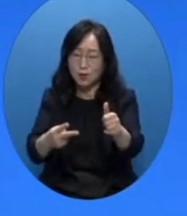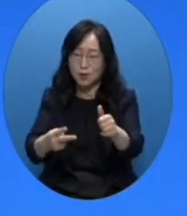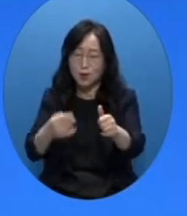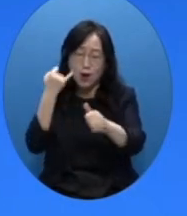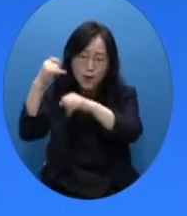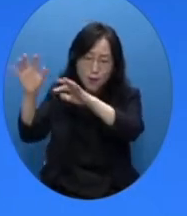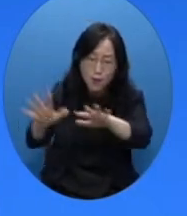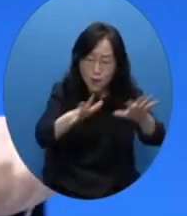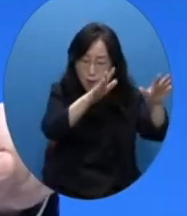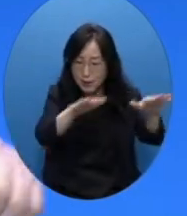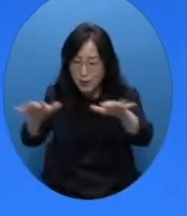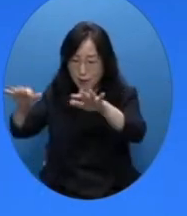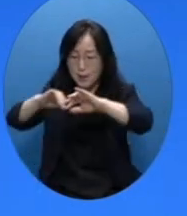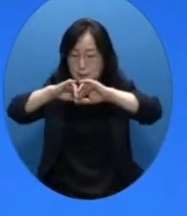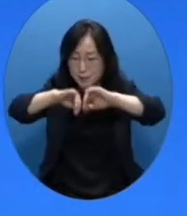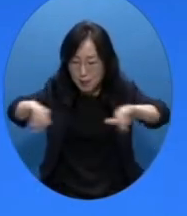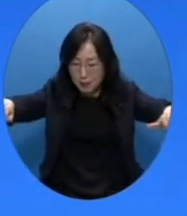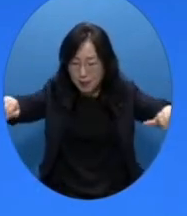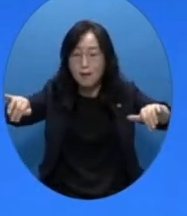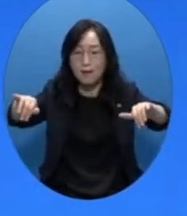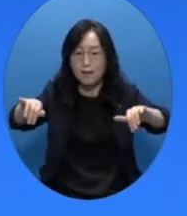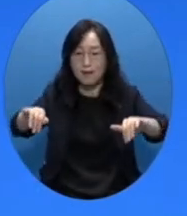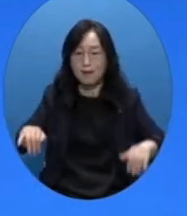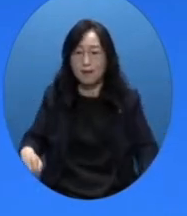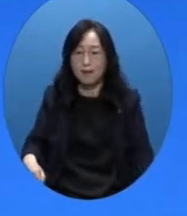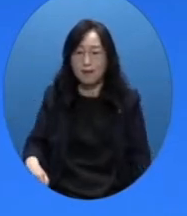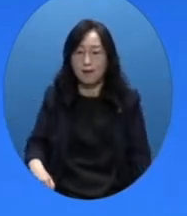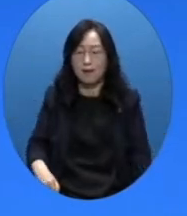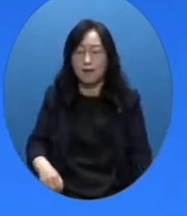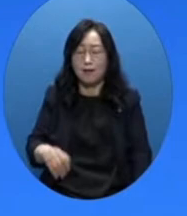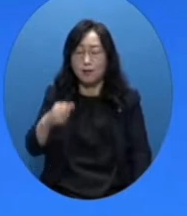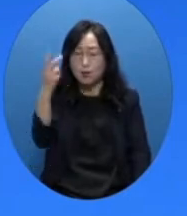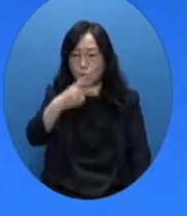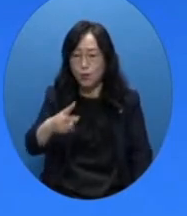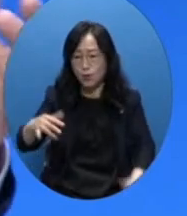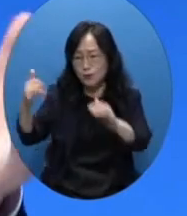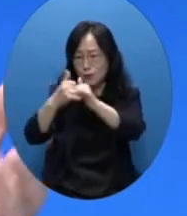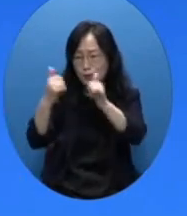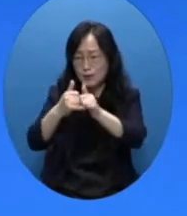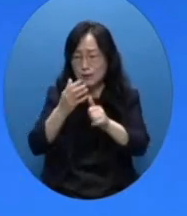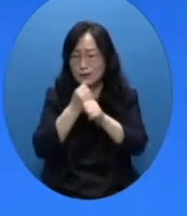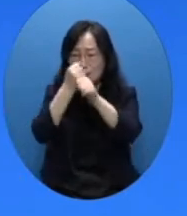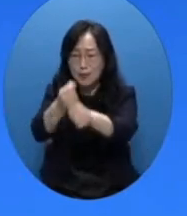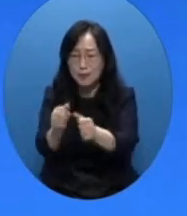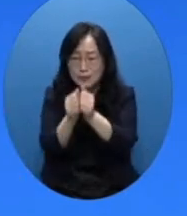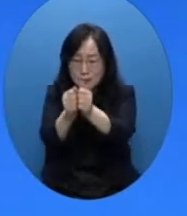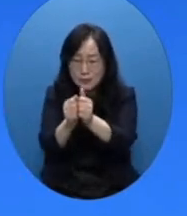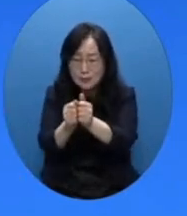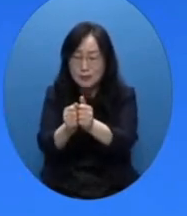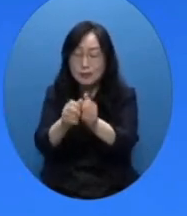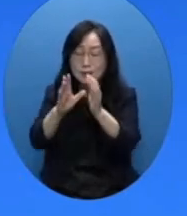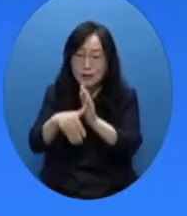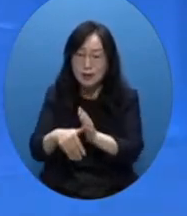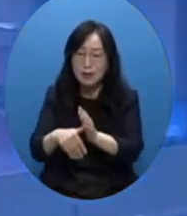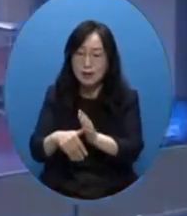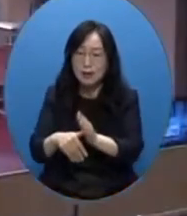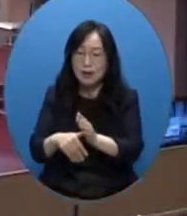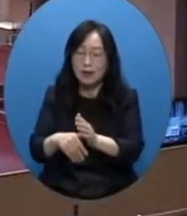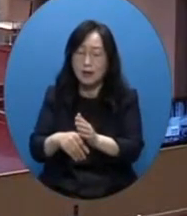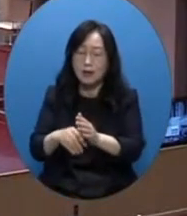가로막을 때 홍해를 열어주셨습니다. 저들이 바벨론 포로에서 돌아와서 이 놀라운 은혜에 대해서 회상하며